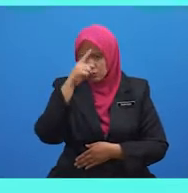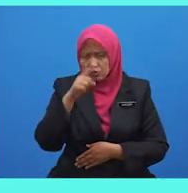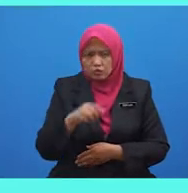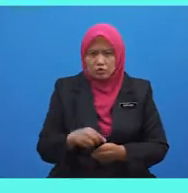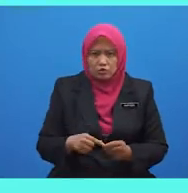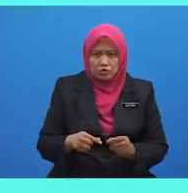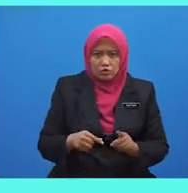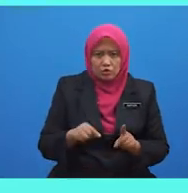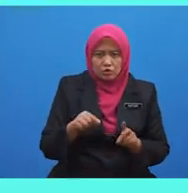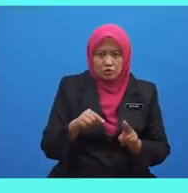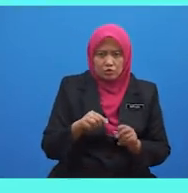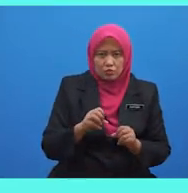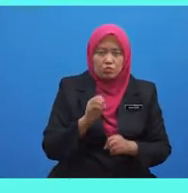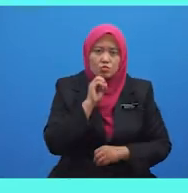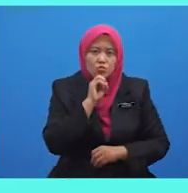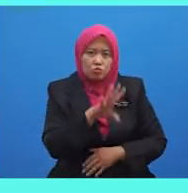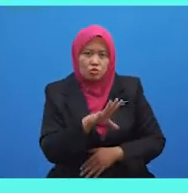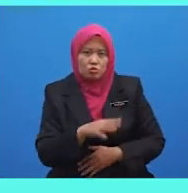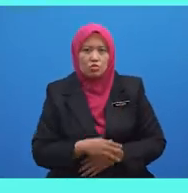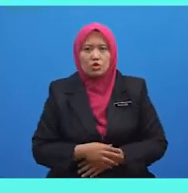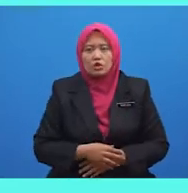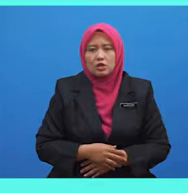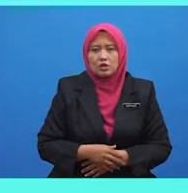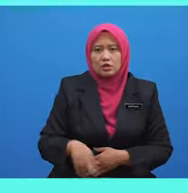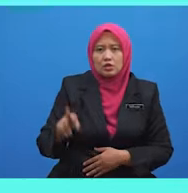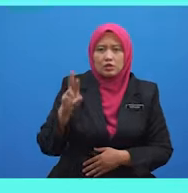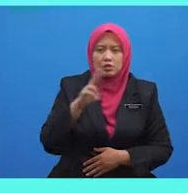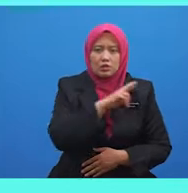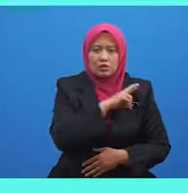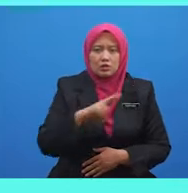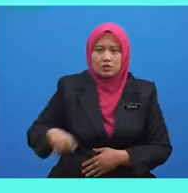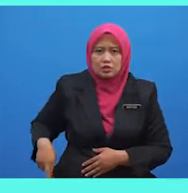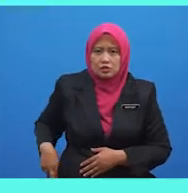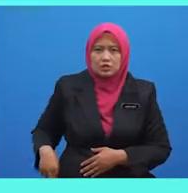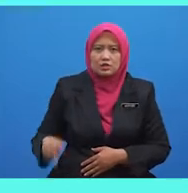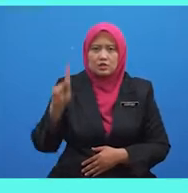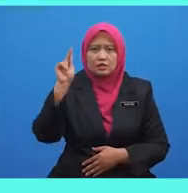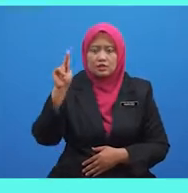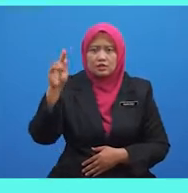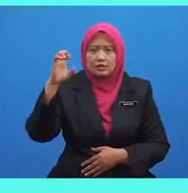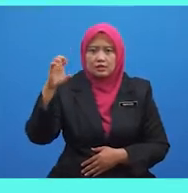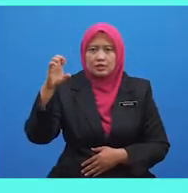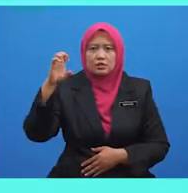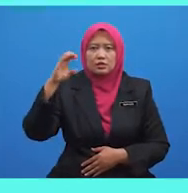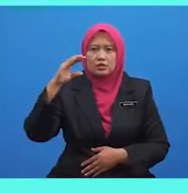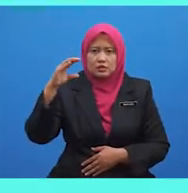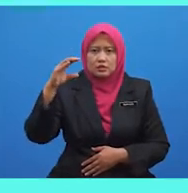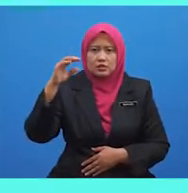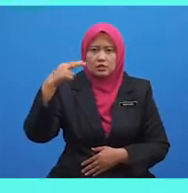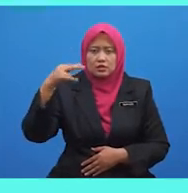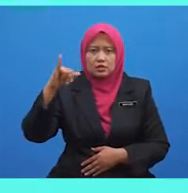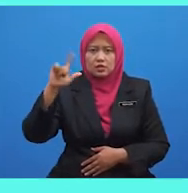murid-murid apa itu Opu Bugis? Opu Bugis ialah gelaran untuk kerabat diraja Bugis Luwu di